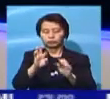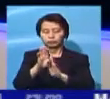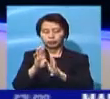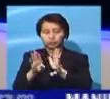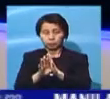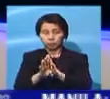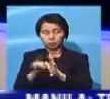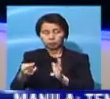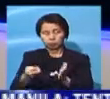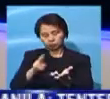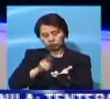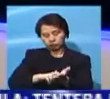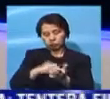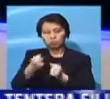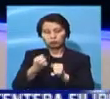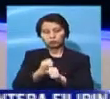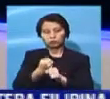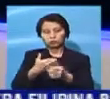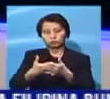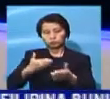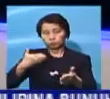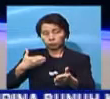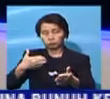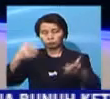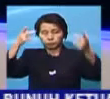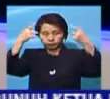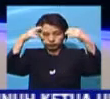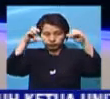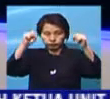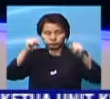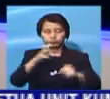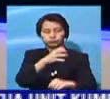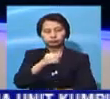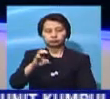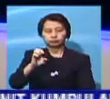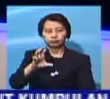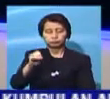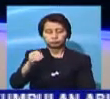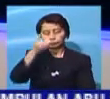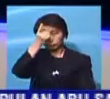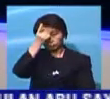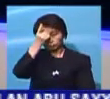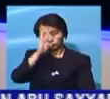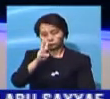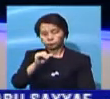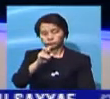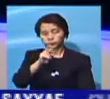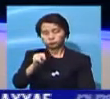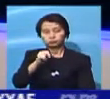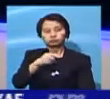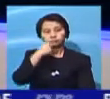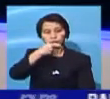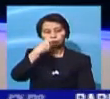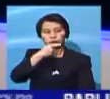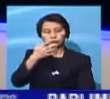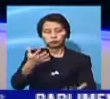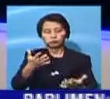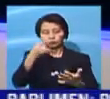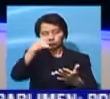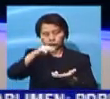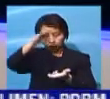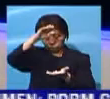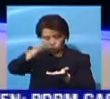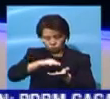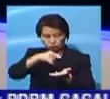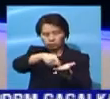RM20.9 bilion yang direkodkan tahun sebelumnya. Presiden dan Ketua Pegawai Eksekutifnya Datuk Wan Zulkifli Wan Arifin berkata, langkah